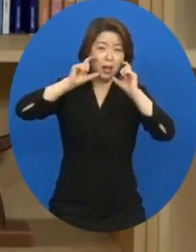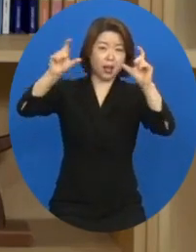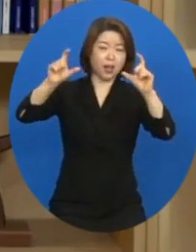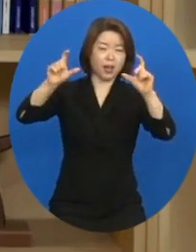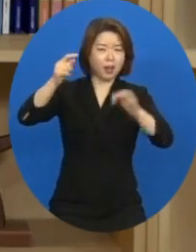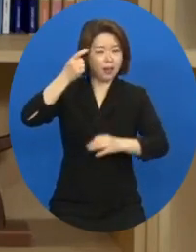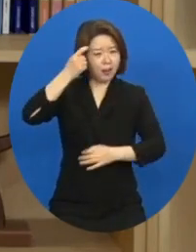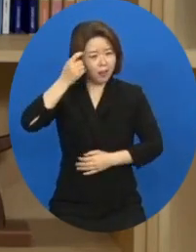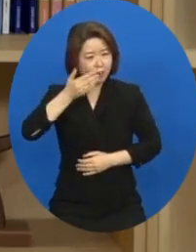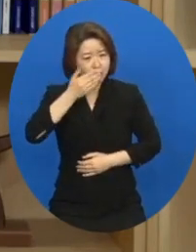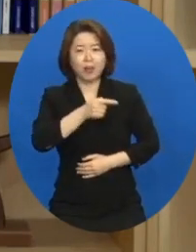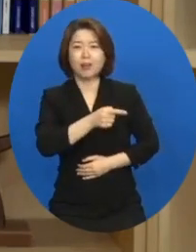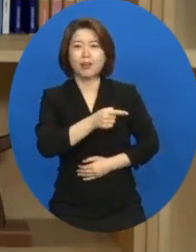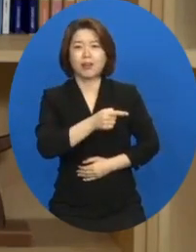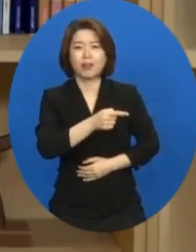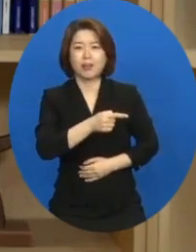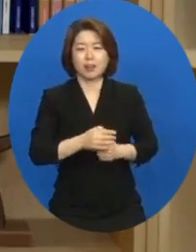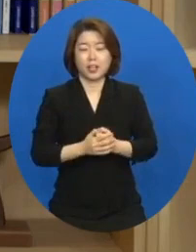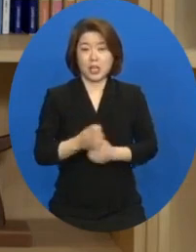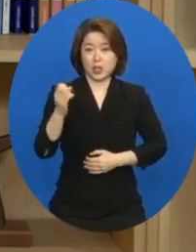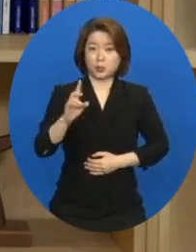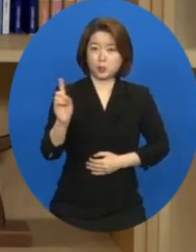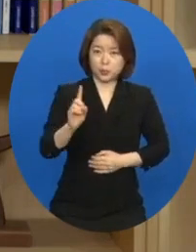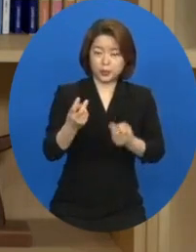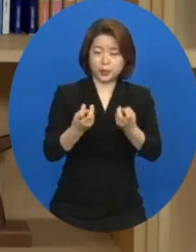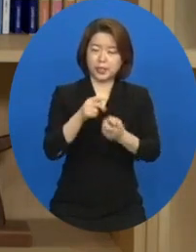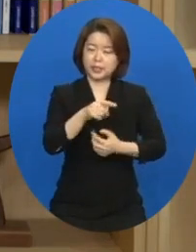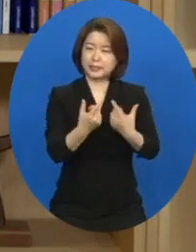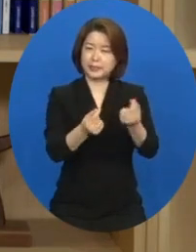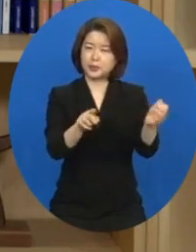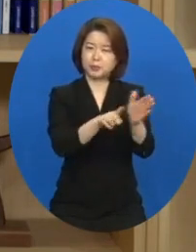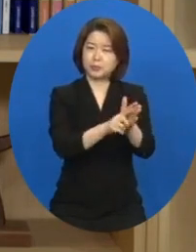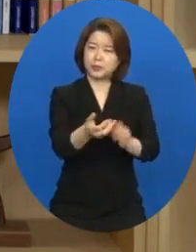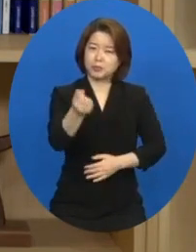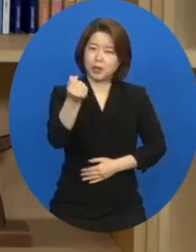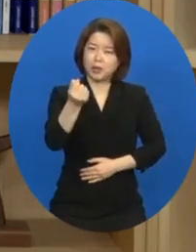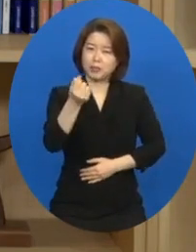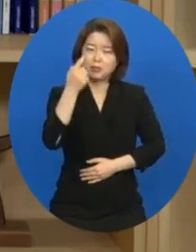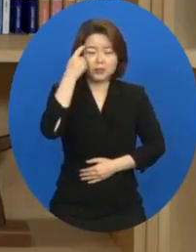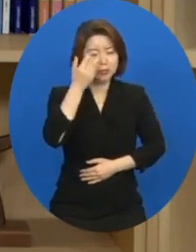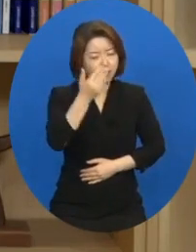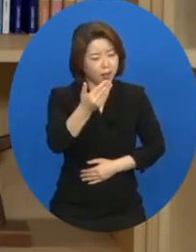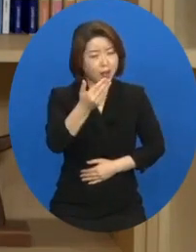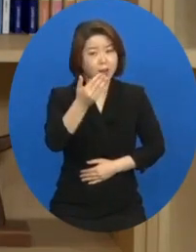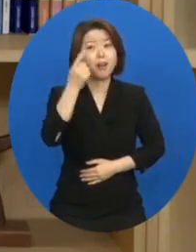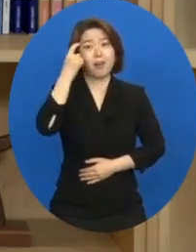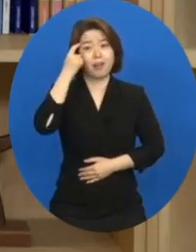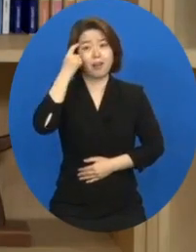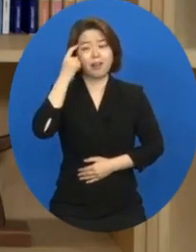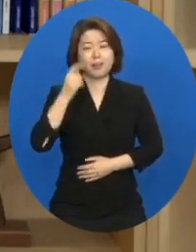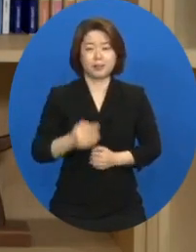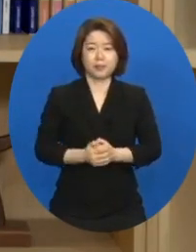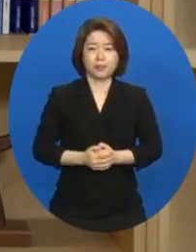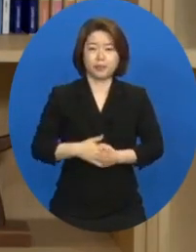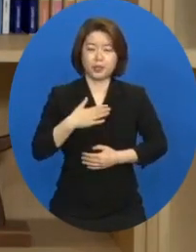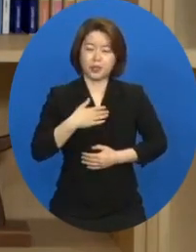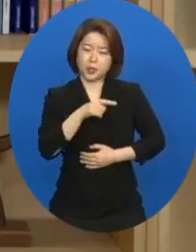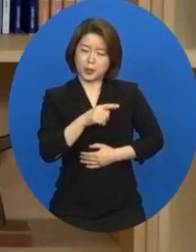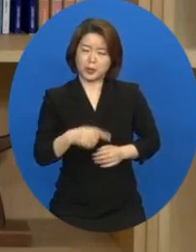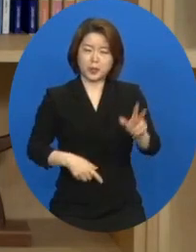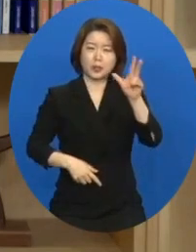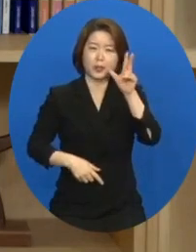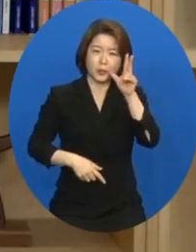생각을 했겠는가 또 어떻게 그런 믿음을 가졌는가 하는 것입니다 저는 여호수아 의 심정을